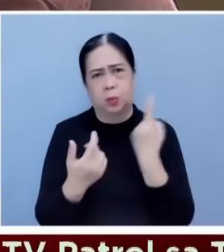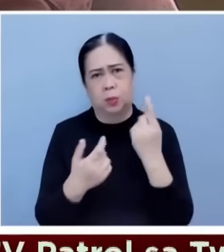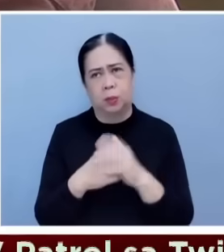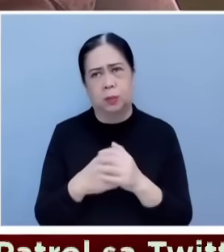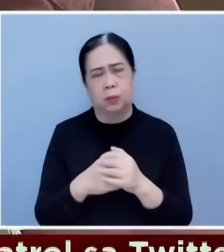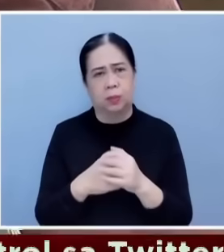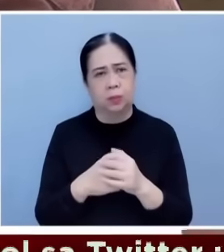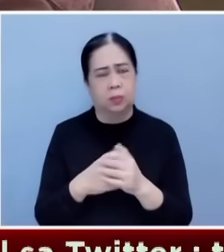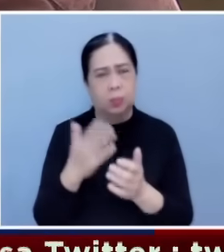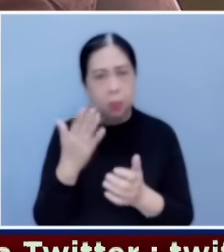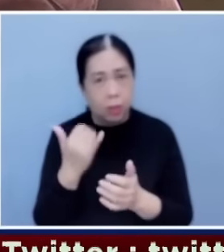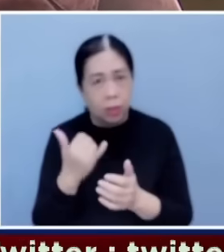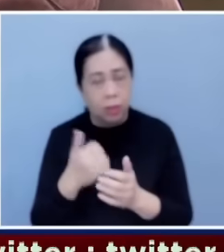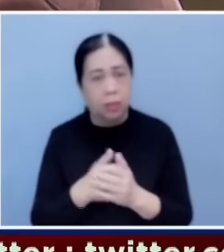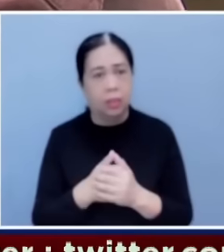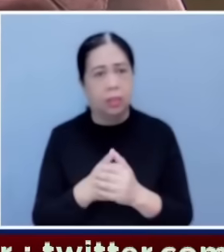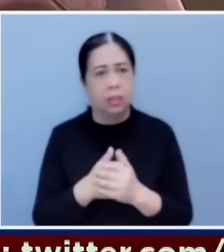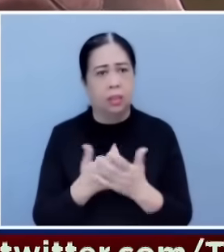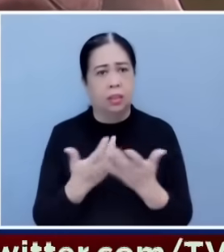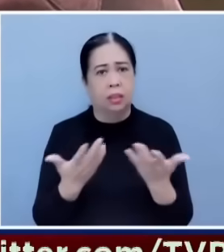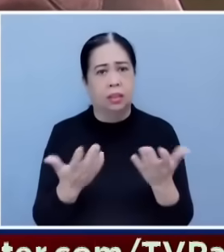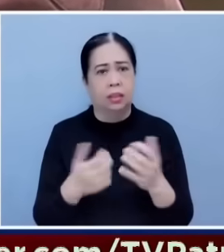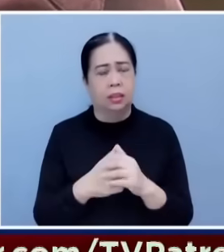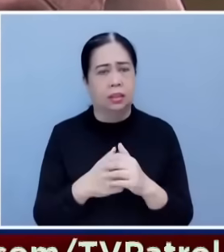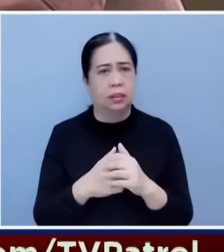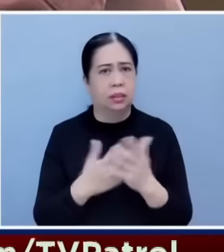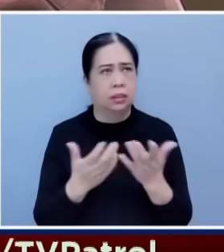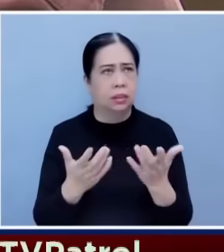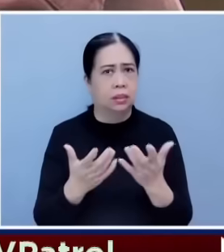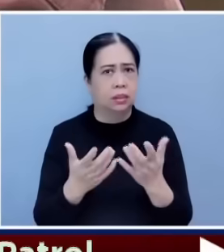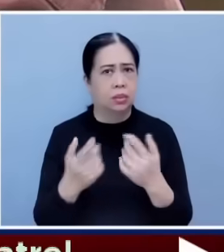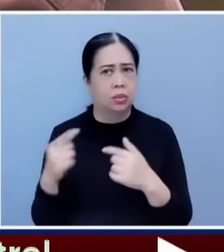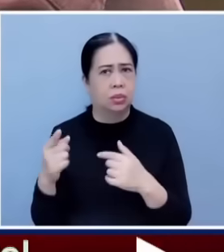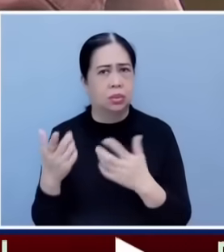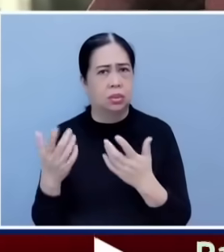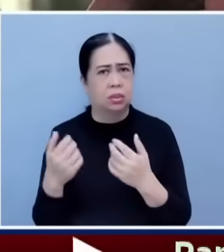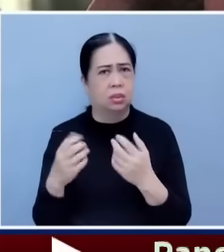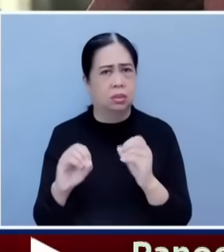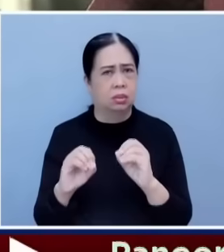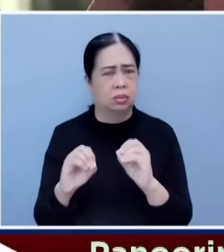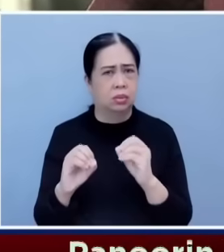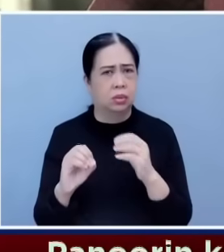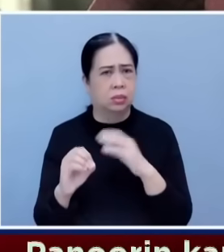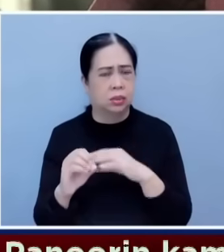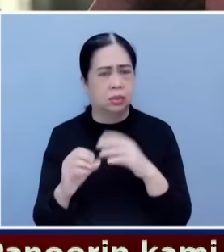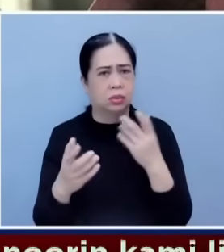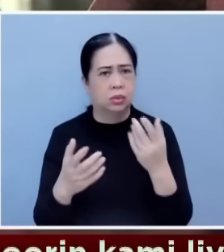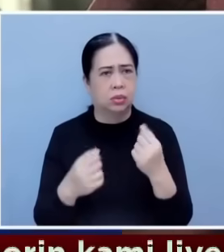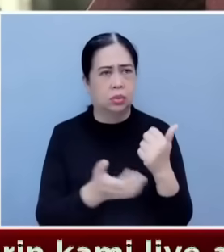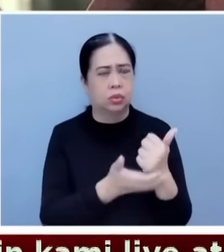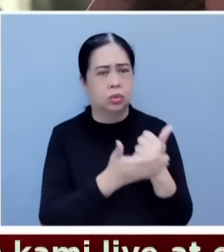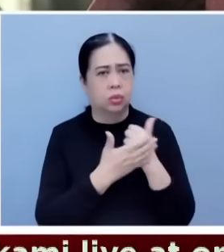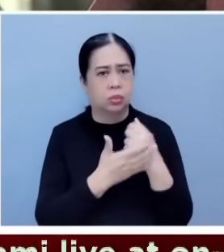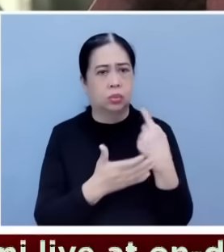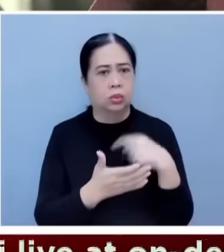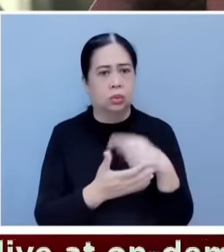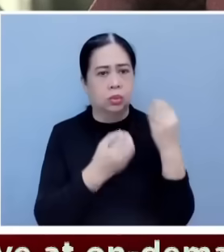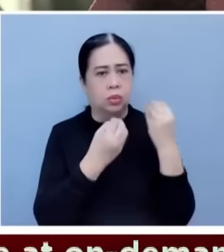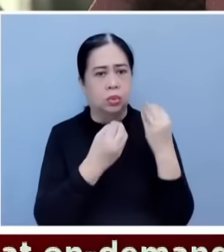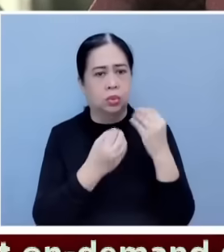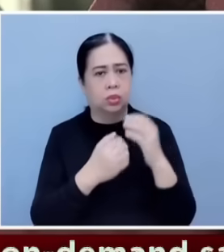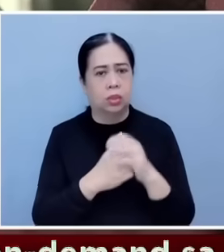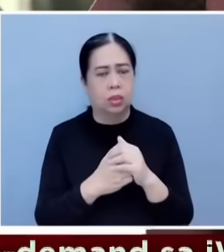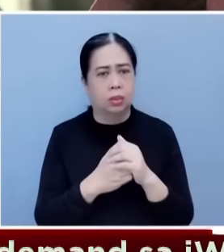Dahil? Dahil po, doon po kasi sa amin, kunti lang po yung sahon. Tinuturuan lang po kami nung